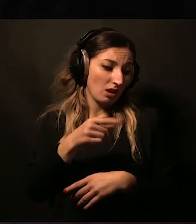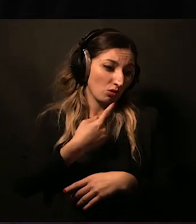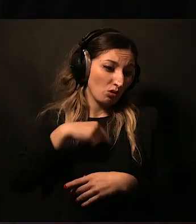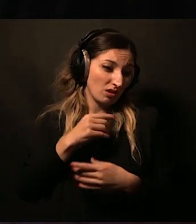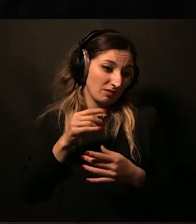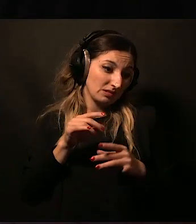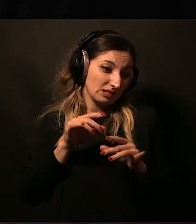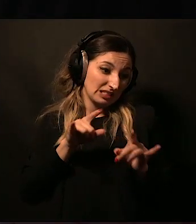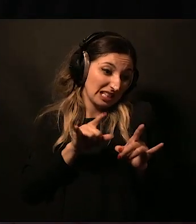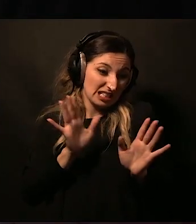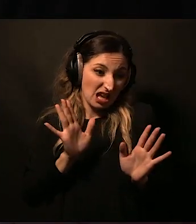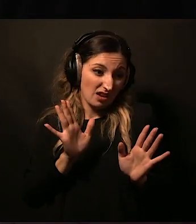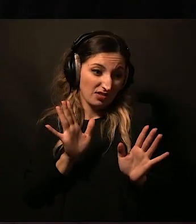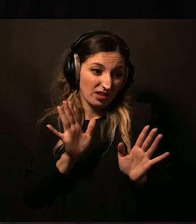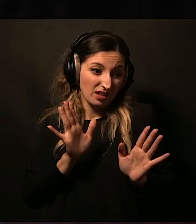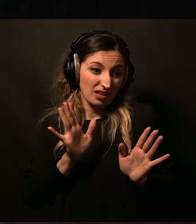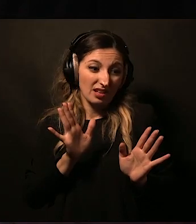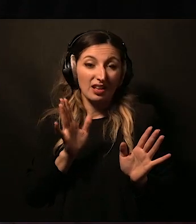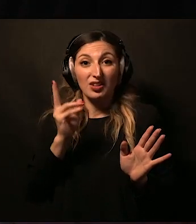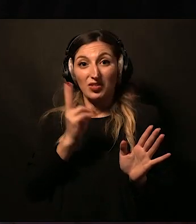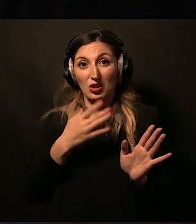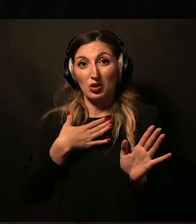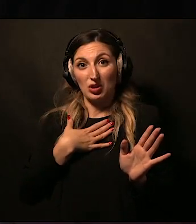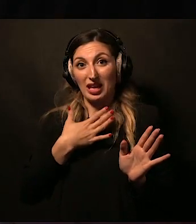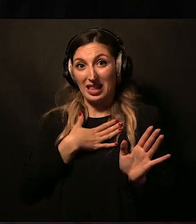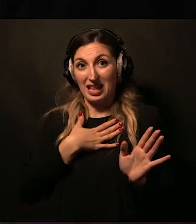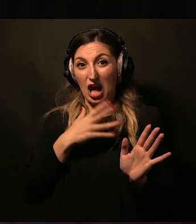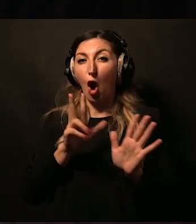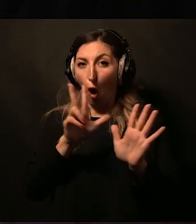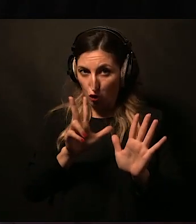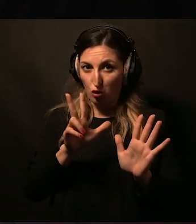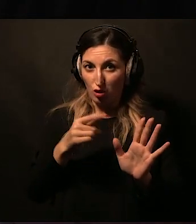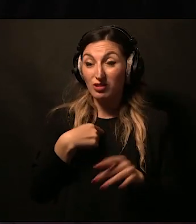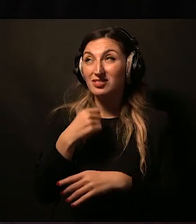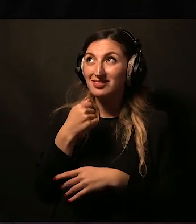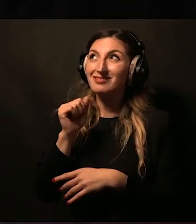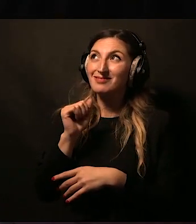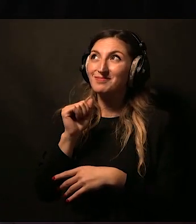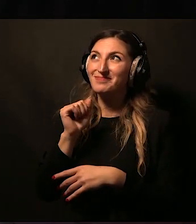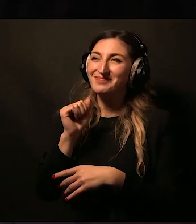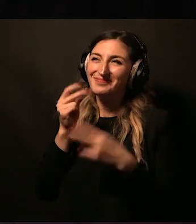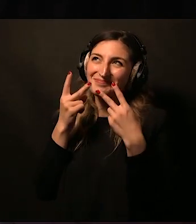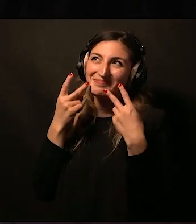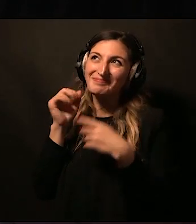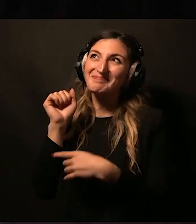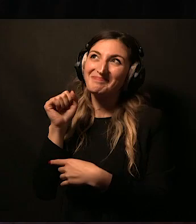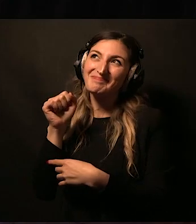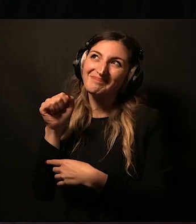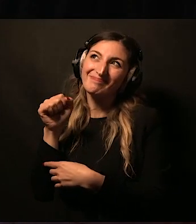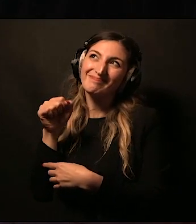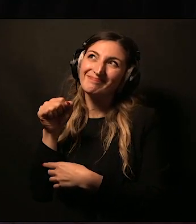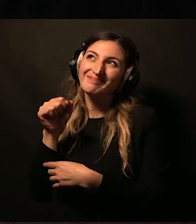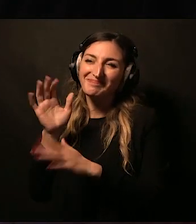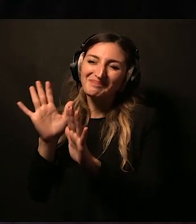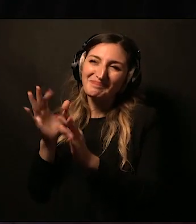io che avevo sempre solo 8 anni l'ho guardata le ho sorriso le ho fatto di sì con la testa e